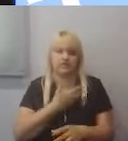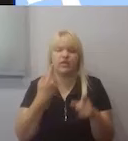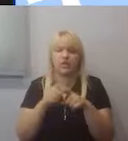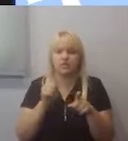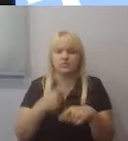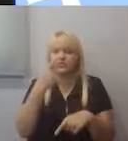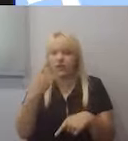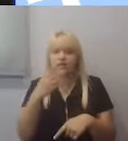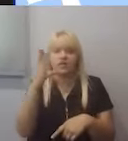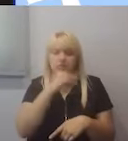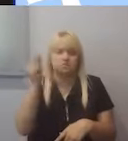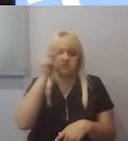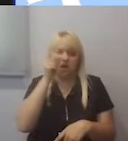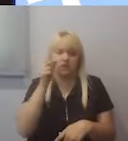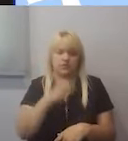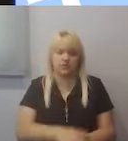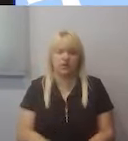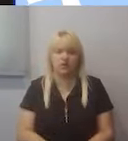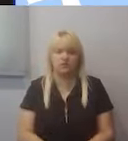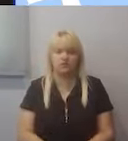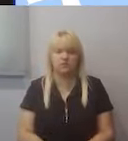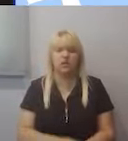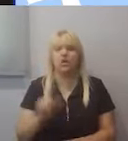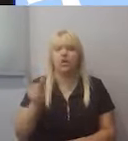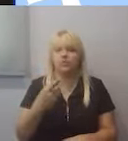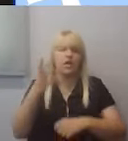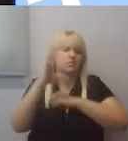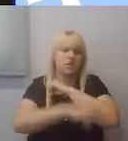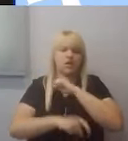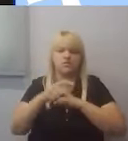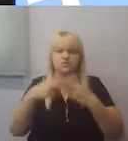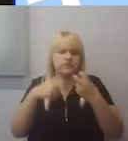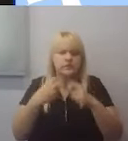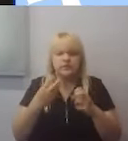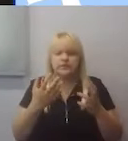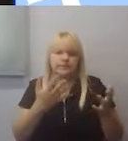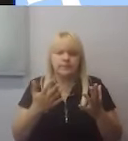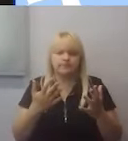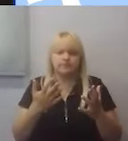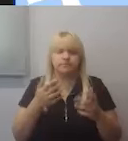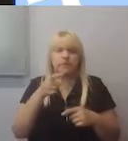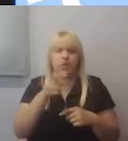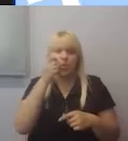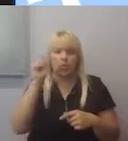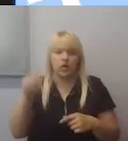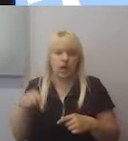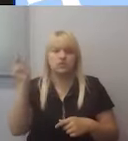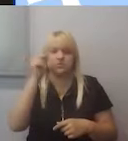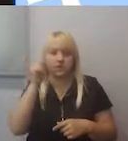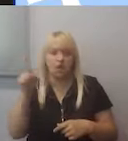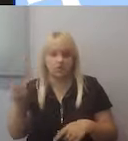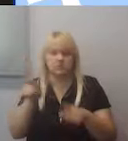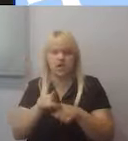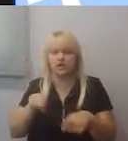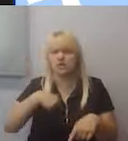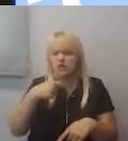mācīties un vēl pašās beigās tas izaicinājums nu tagad ar ukrainas mācību mēs ilgi runājam par to